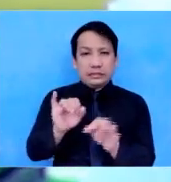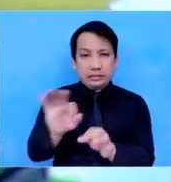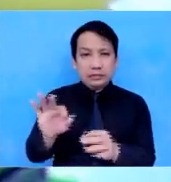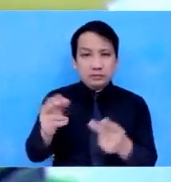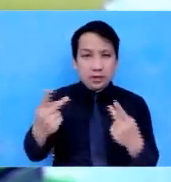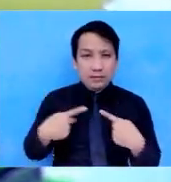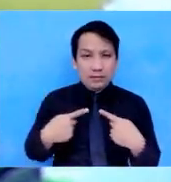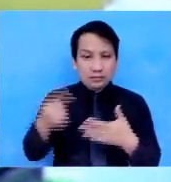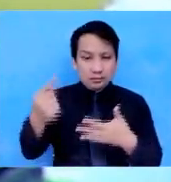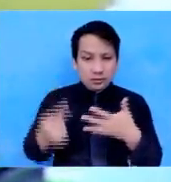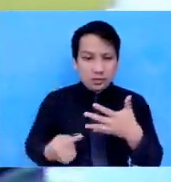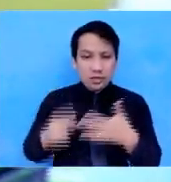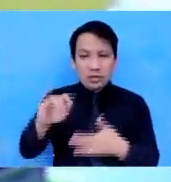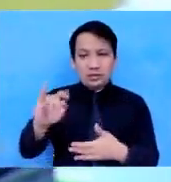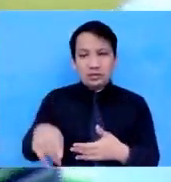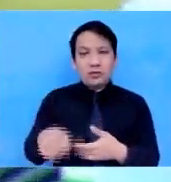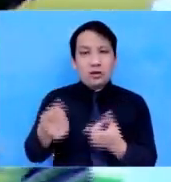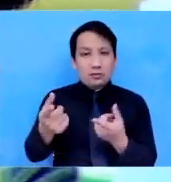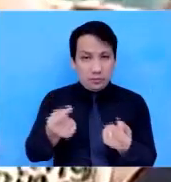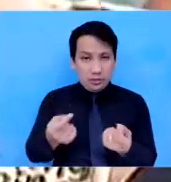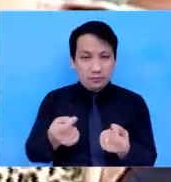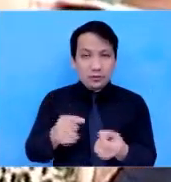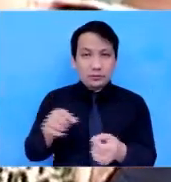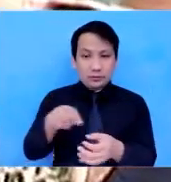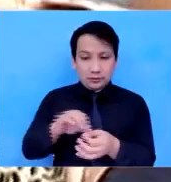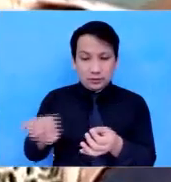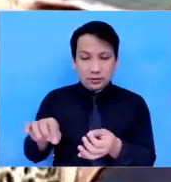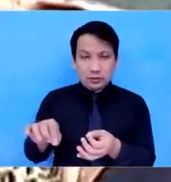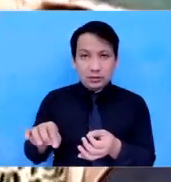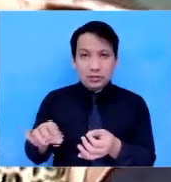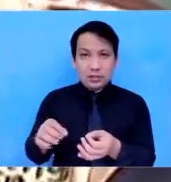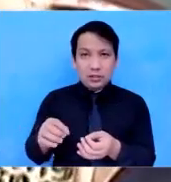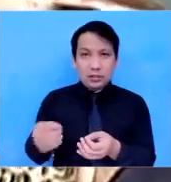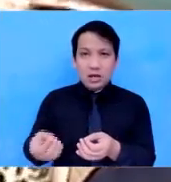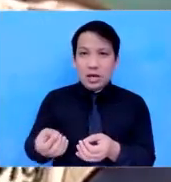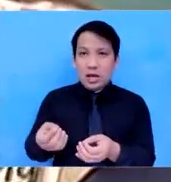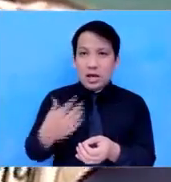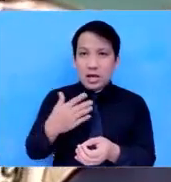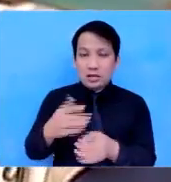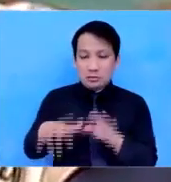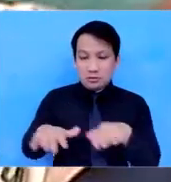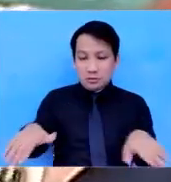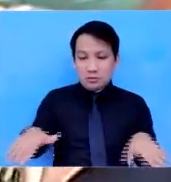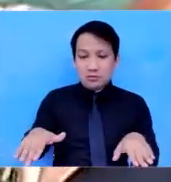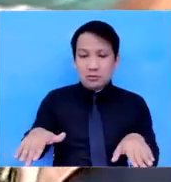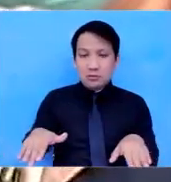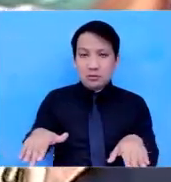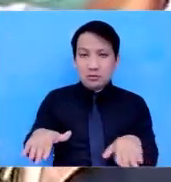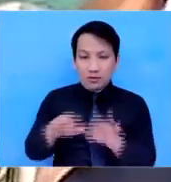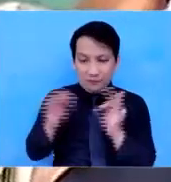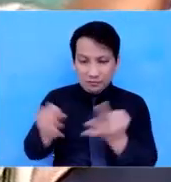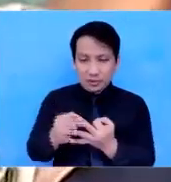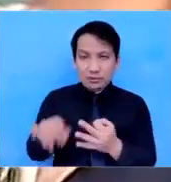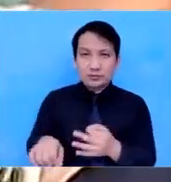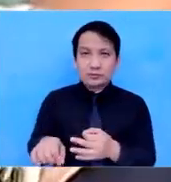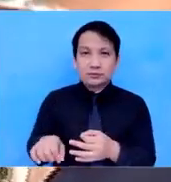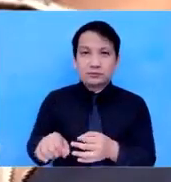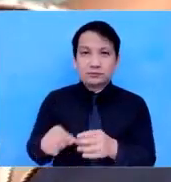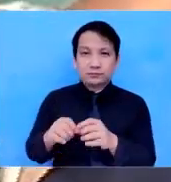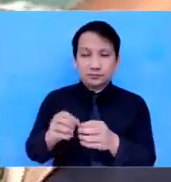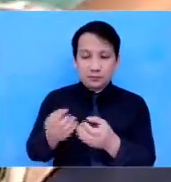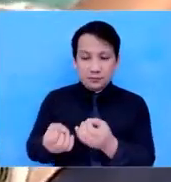dapat tandaan. Ang gagawin po natin kapag naka-ingest ang ating mga kababayan o yung mga kapamilya natin itong mga firecrackers na